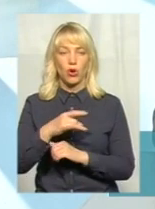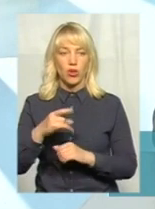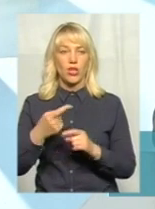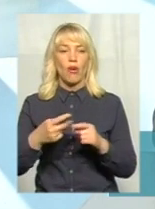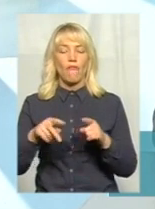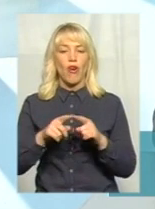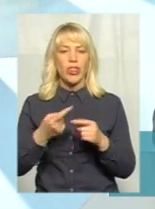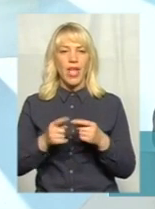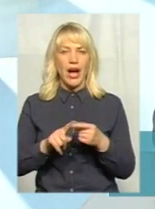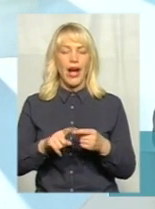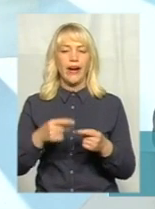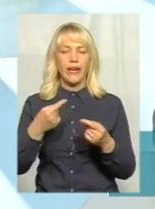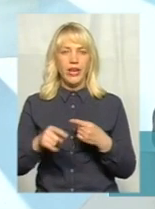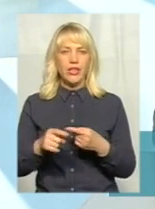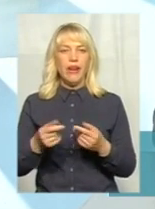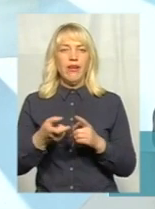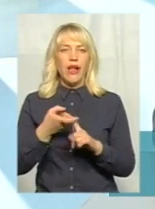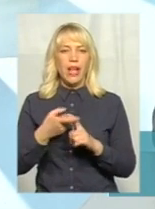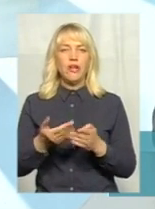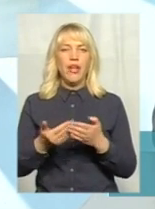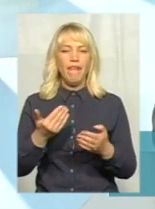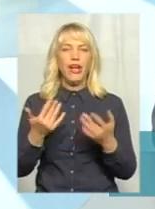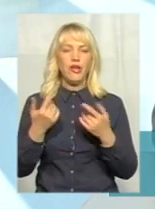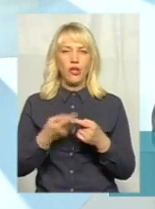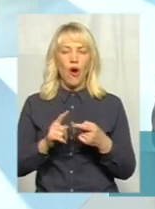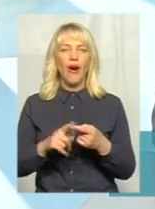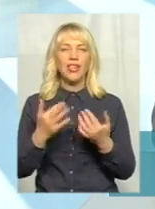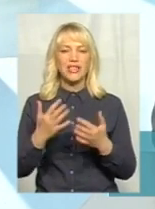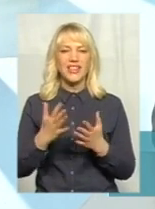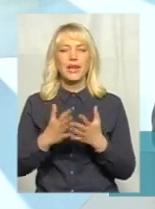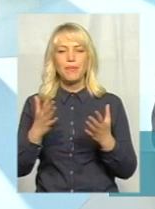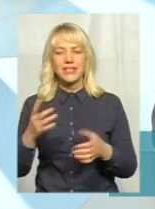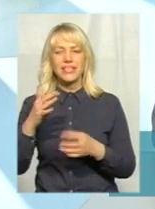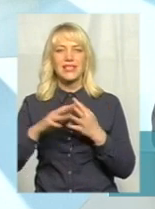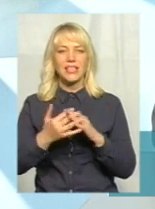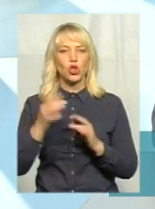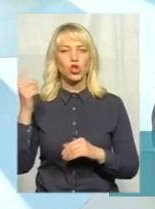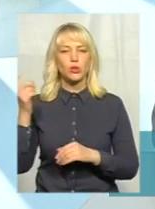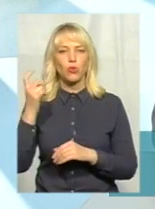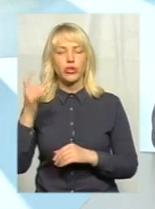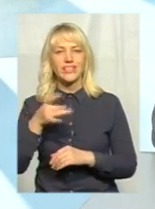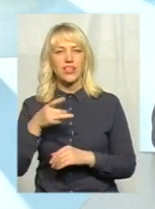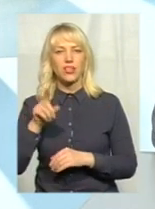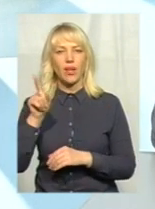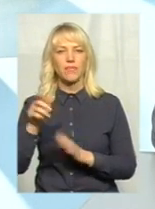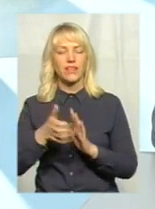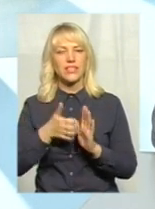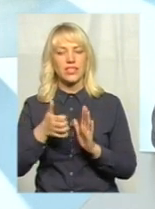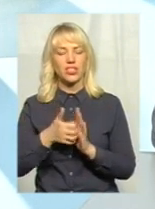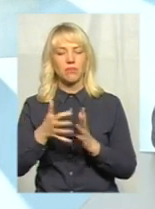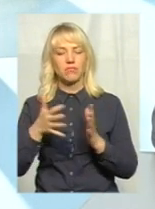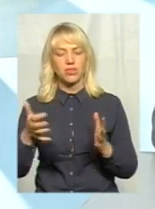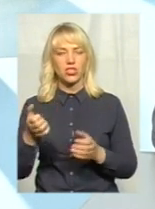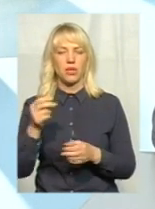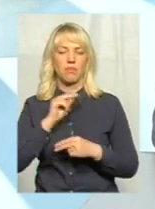чуть-чуть різна в залежності від того, наскільки більш економічно, десь більш сільськогосподарський регіон, там не вистачає більше працівників